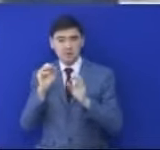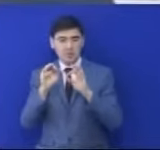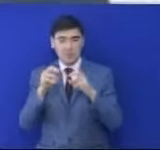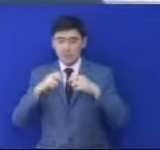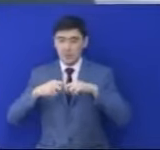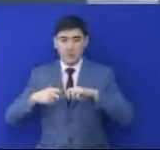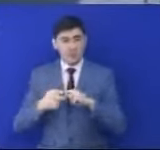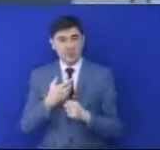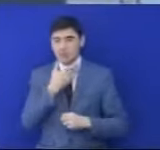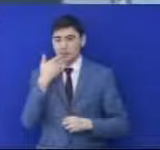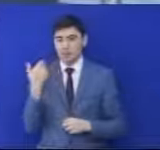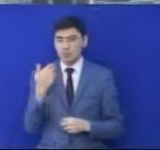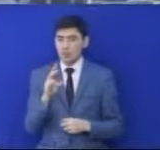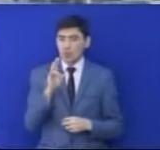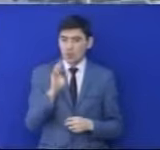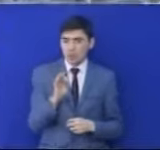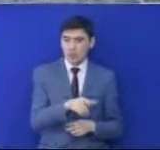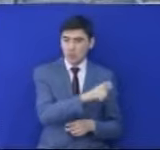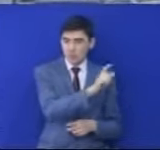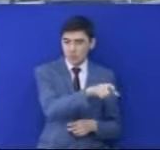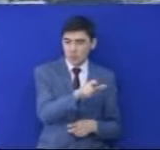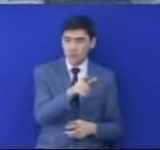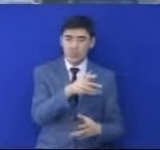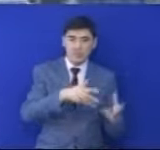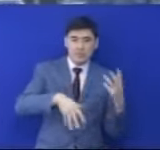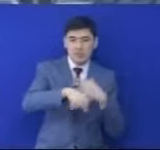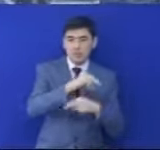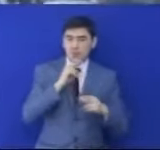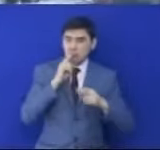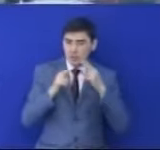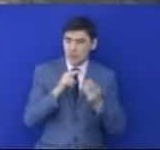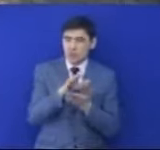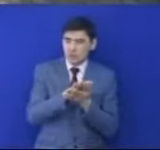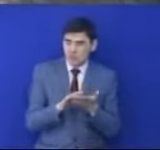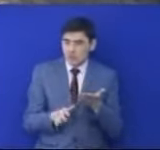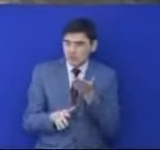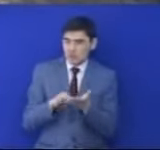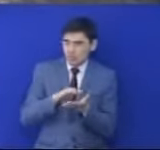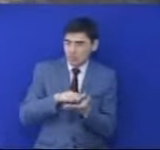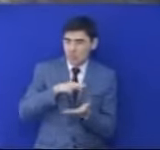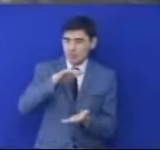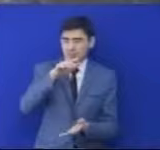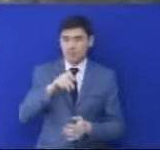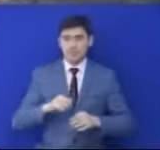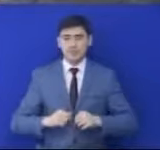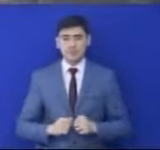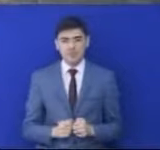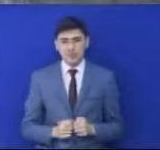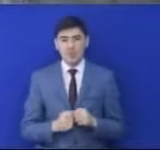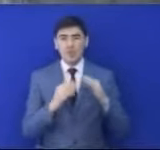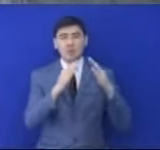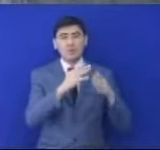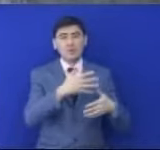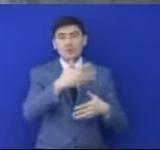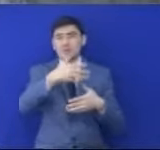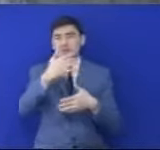екендігін айтты. Алайда одан тұрғындар тарапынан түсетін шағымдар саны азаяр емес. Мысалы, жылумен қамтушылар 9 қабатты